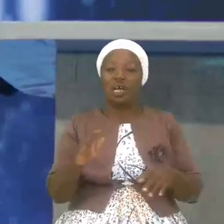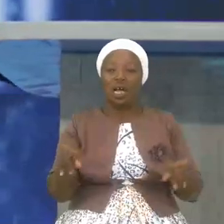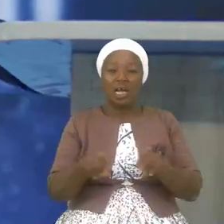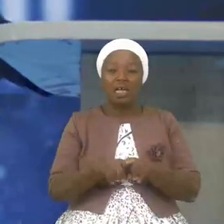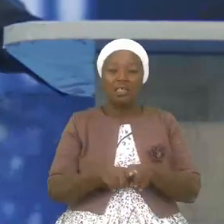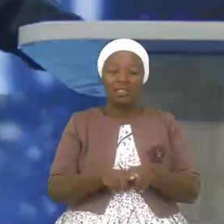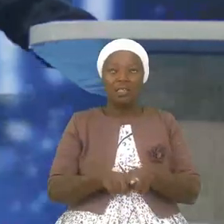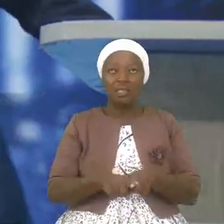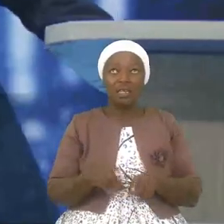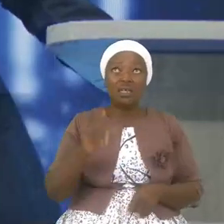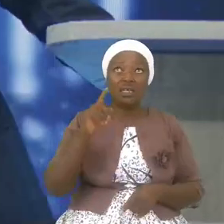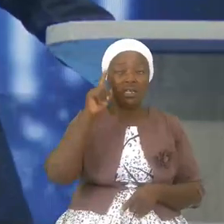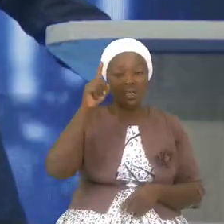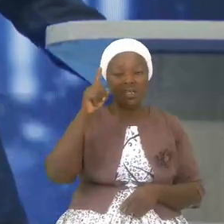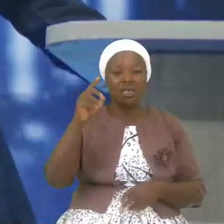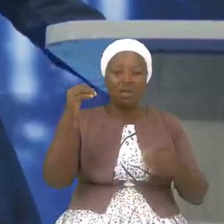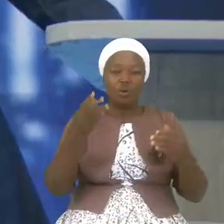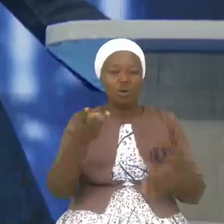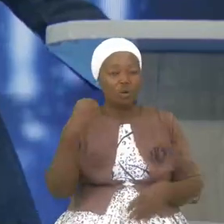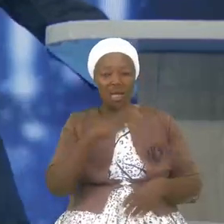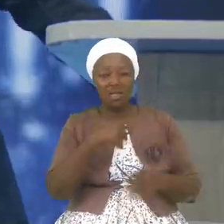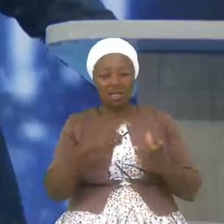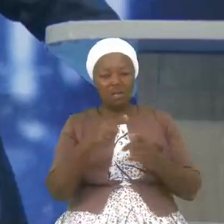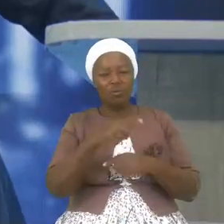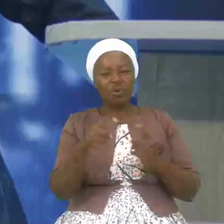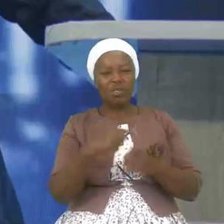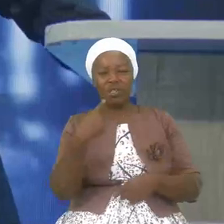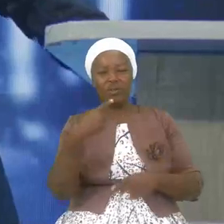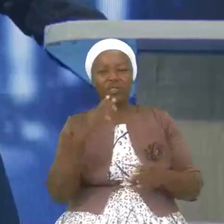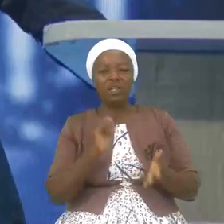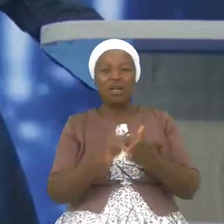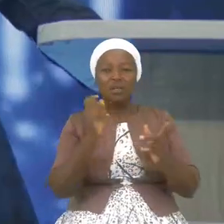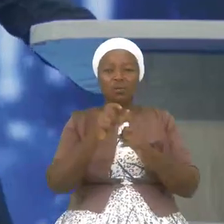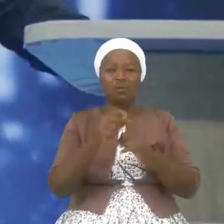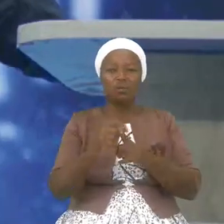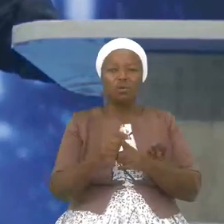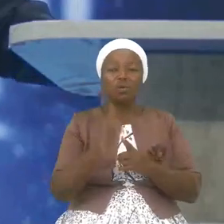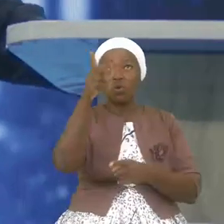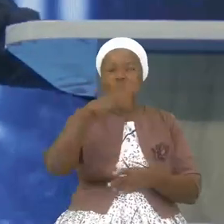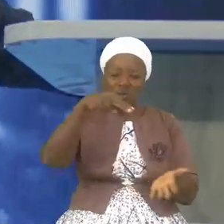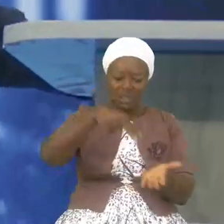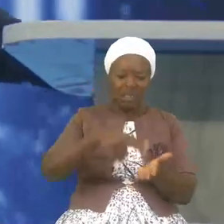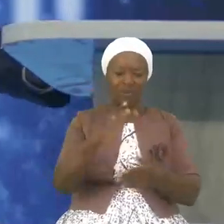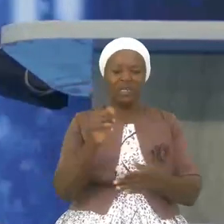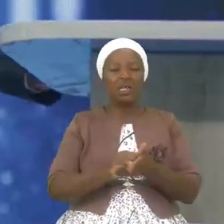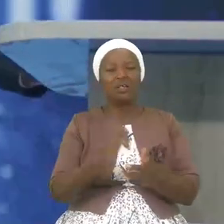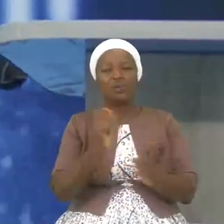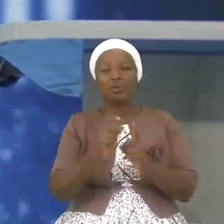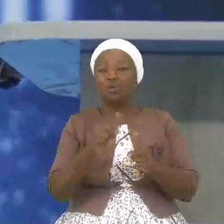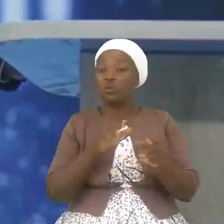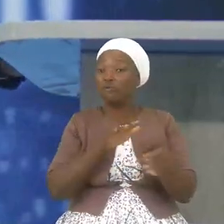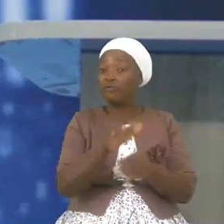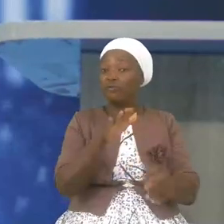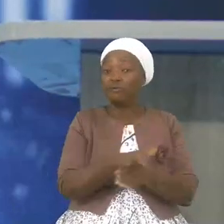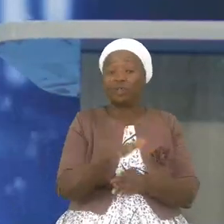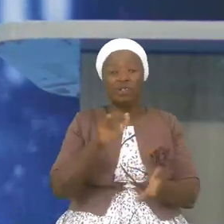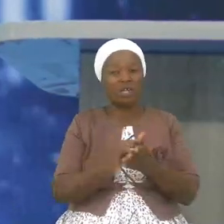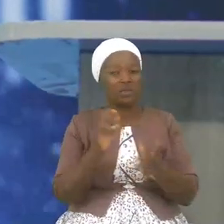Dieu a une parole. Et quand il déclarera la parole, il tient par cette parole